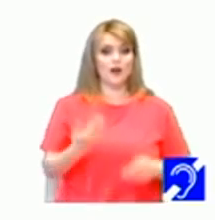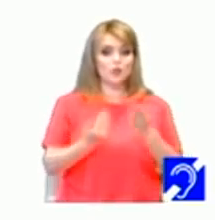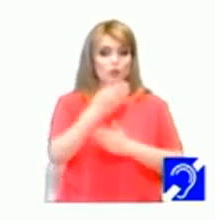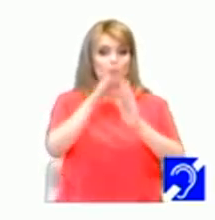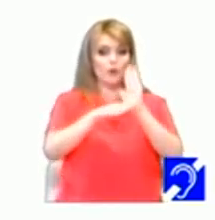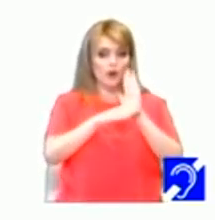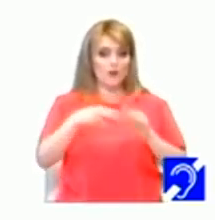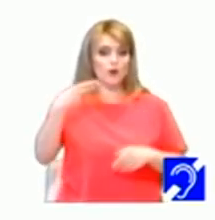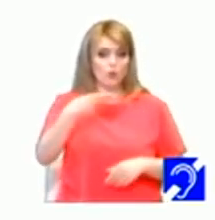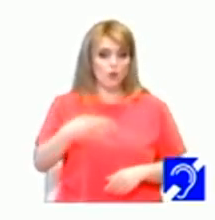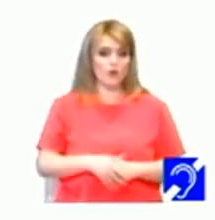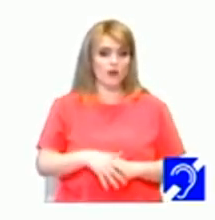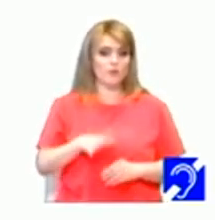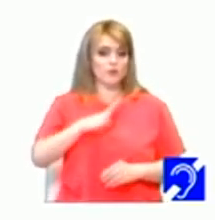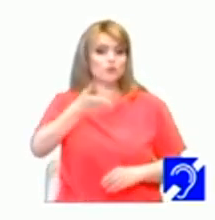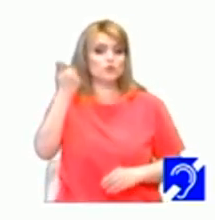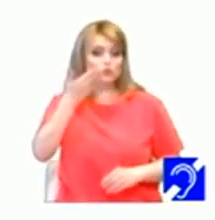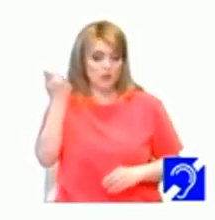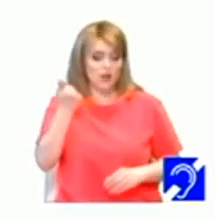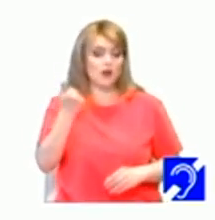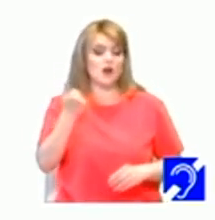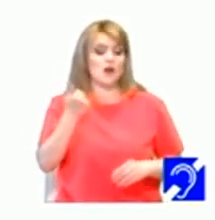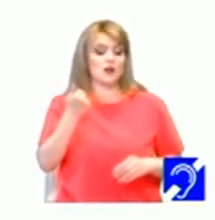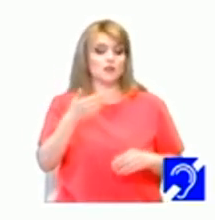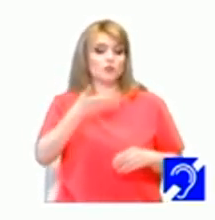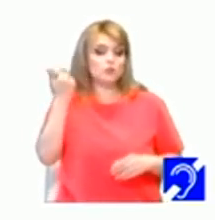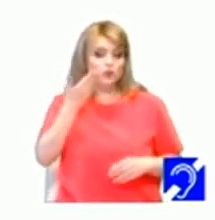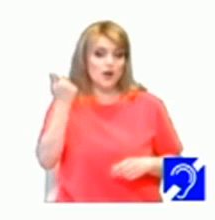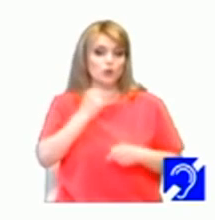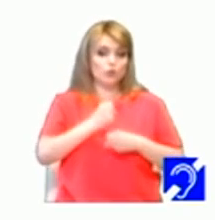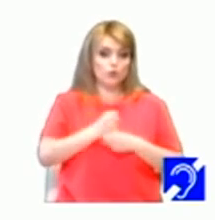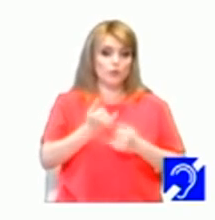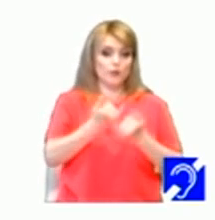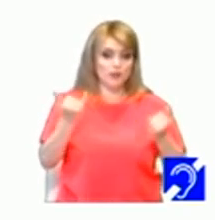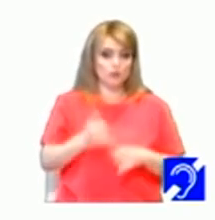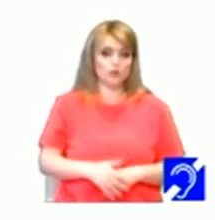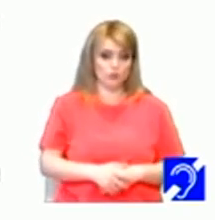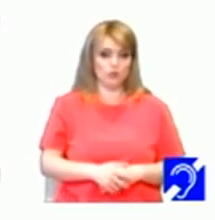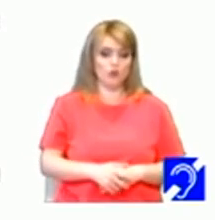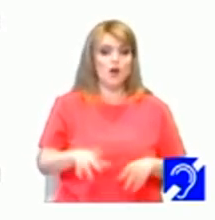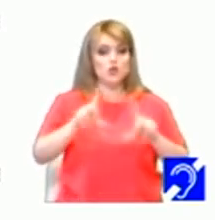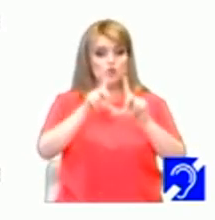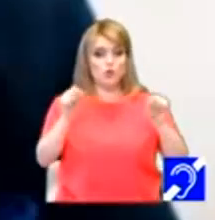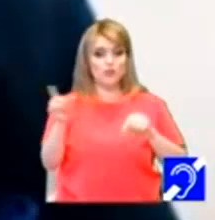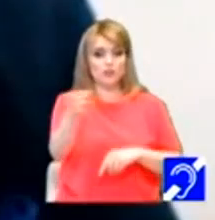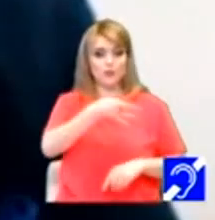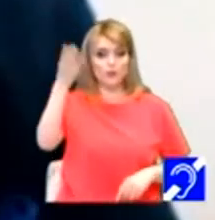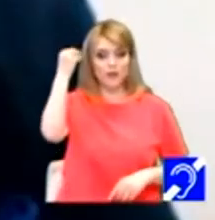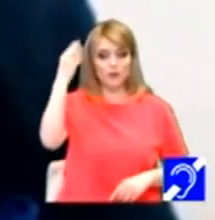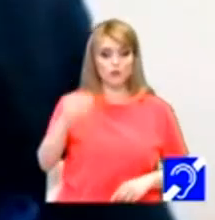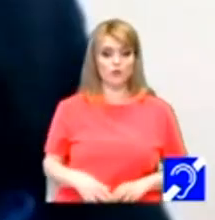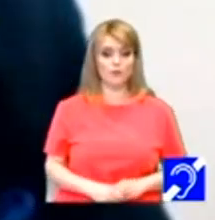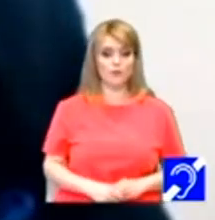Aplicațiile Google pot soluționa aproximativ 70% din necesitățile tehnologice de învățare online pentru școlile din Republica